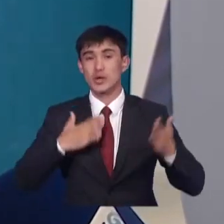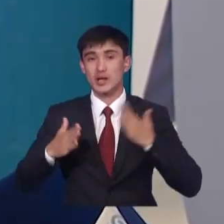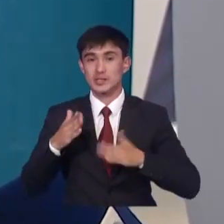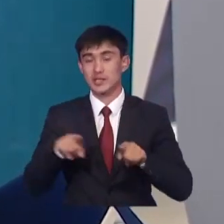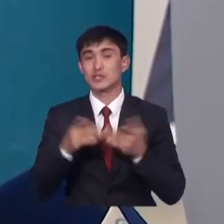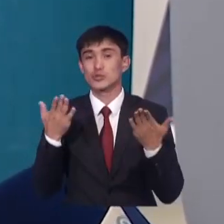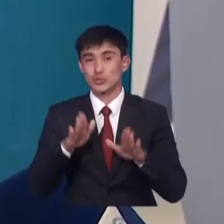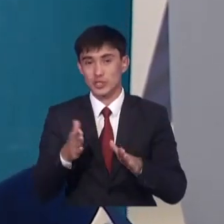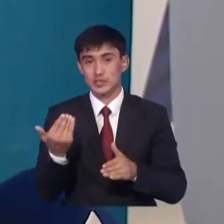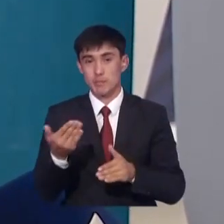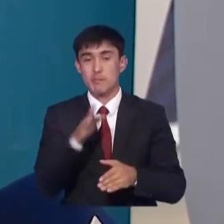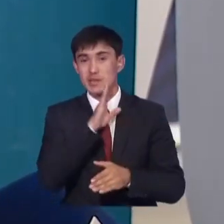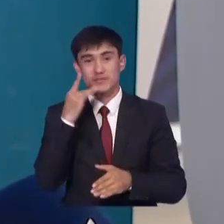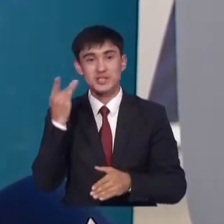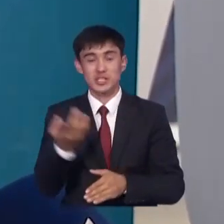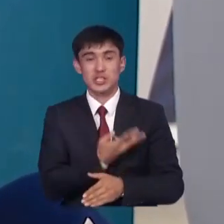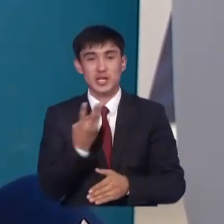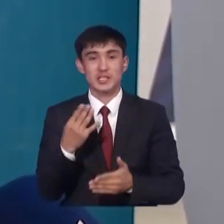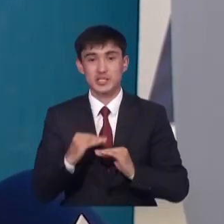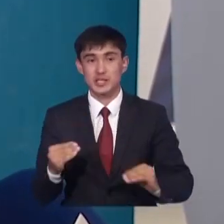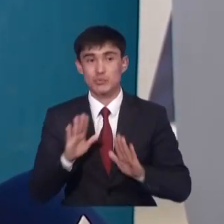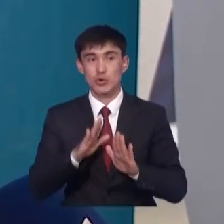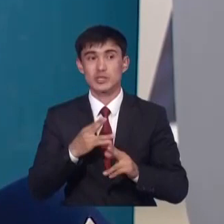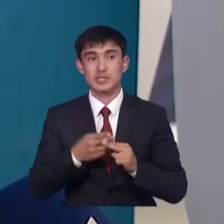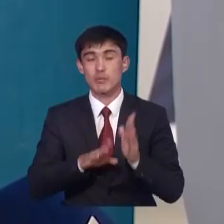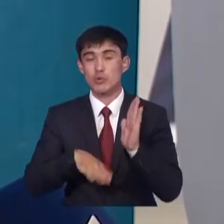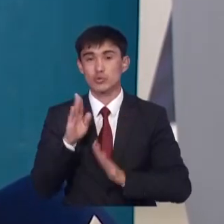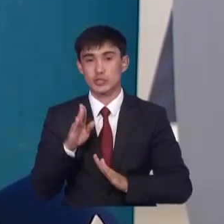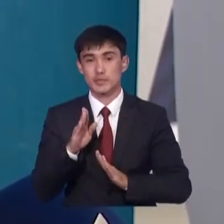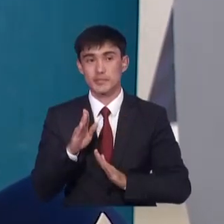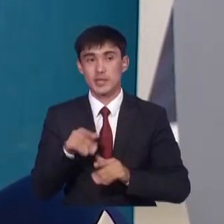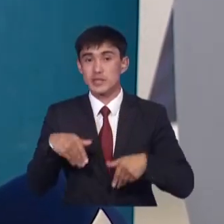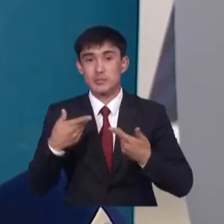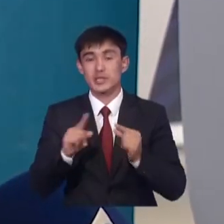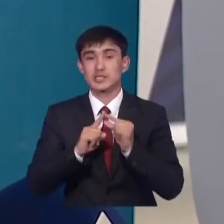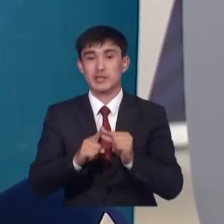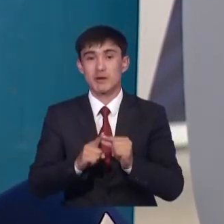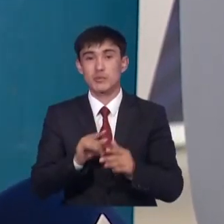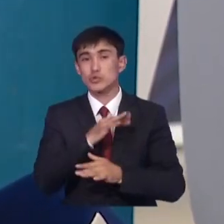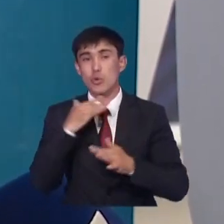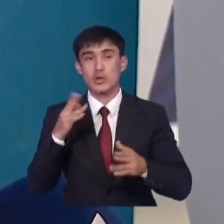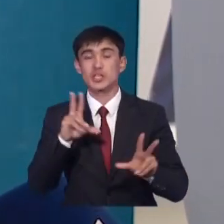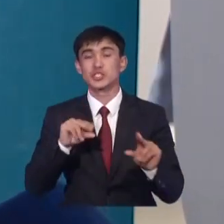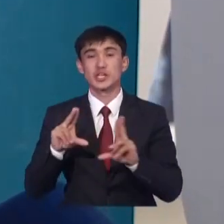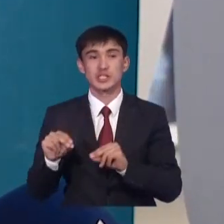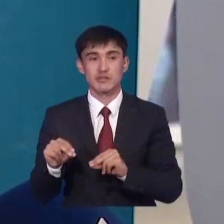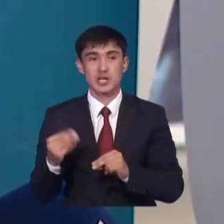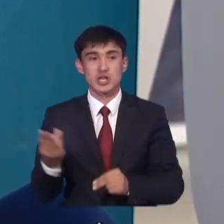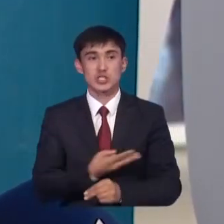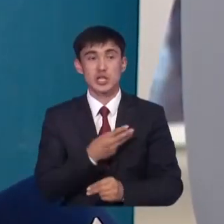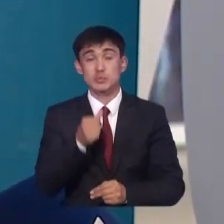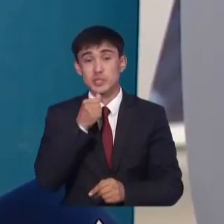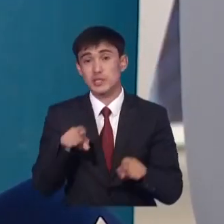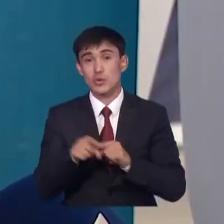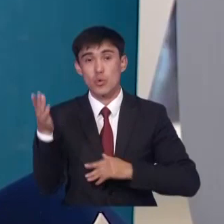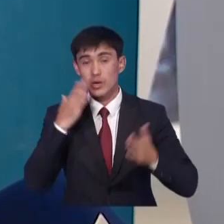Так и случилось. Матери всегда желают своим детям только самое лучшее. Не передать словами, насколько я счастлива. Желаю испытать